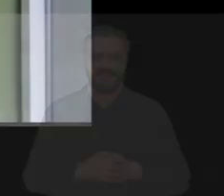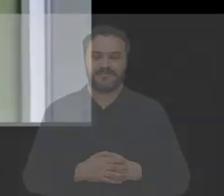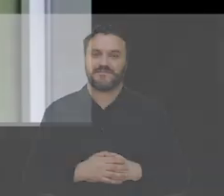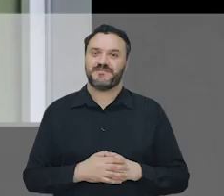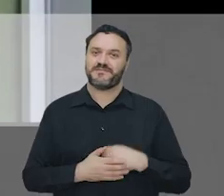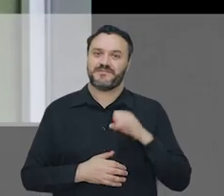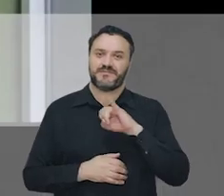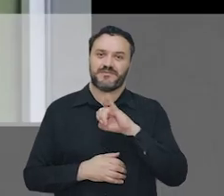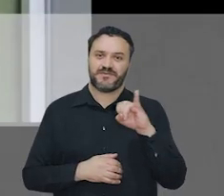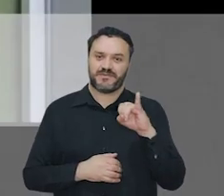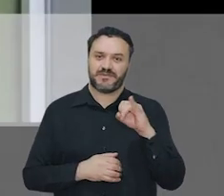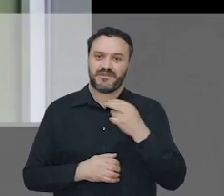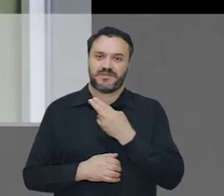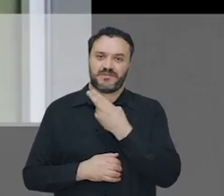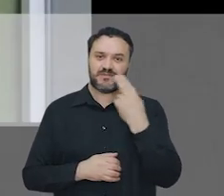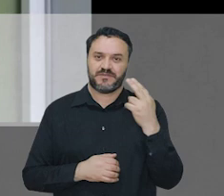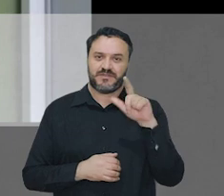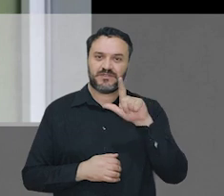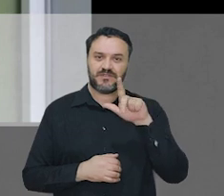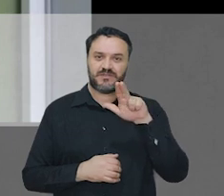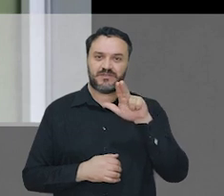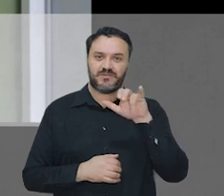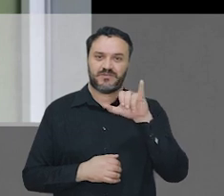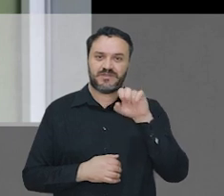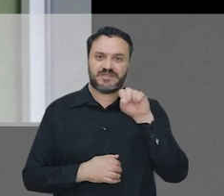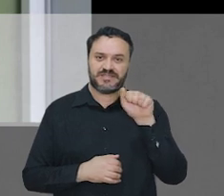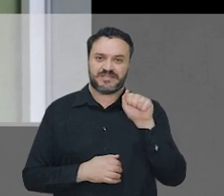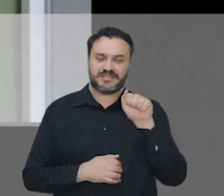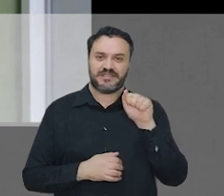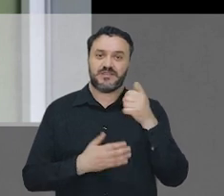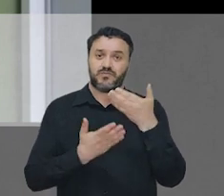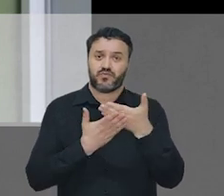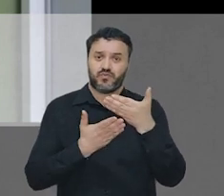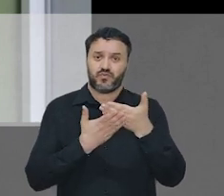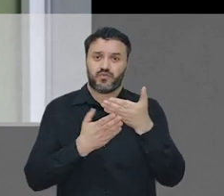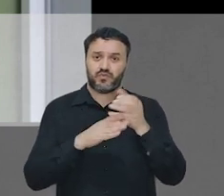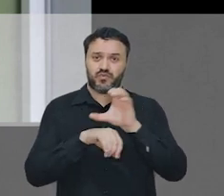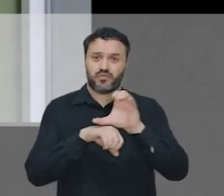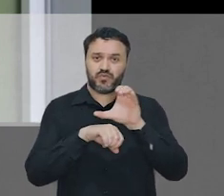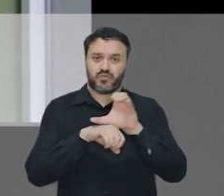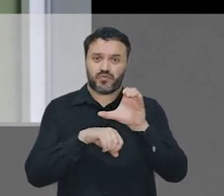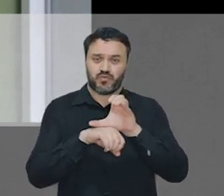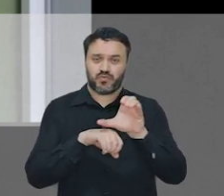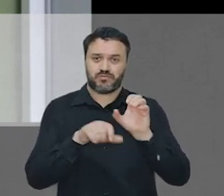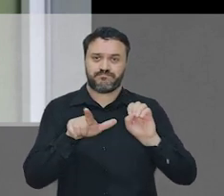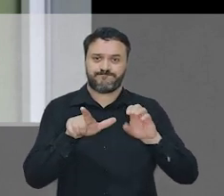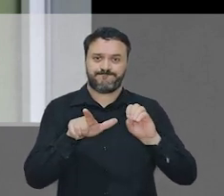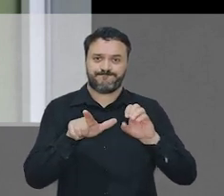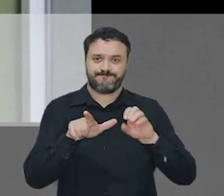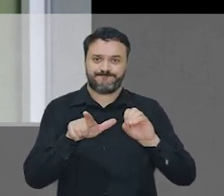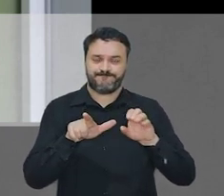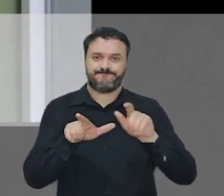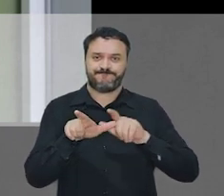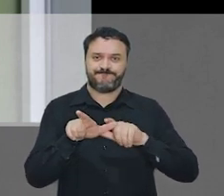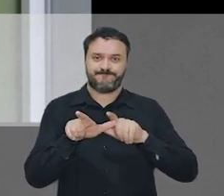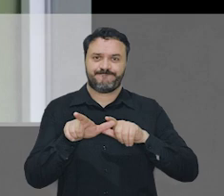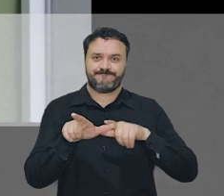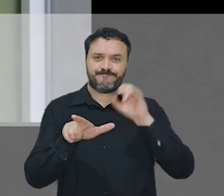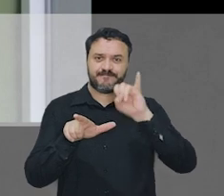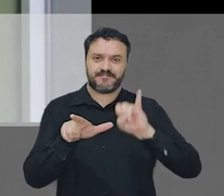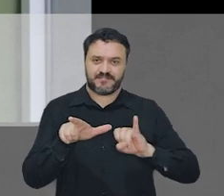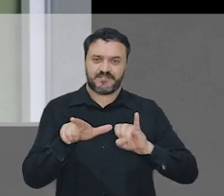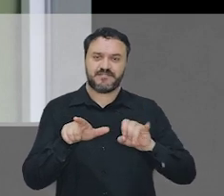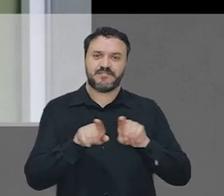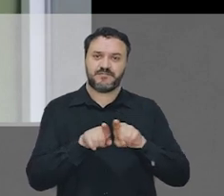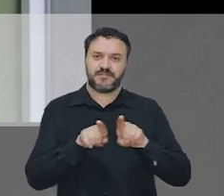Olá, me chamo Luísa Garibaldi, sou estudante do curso de Licenciaturas em Letras Italiano e também